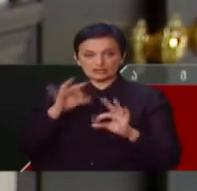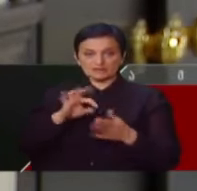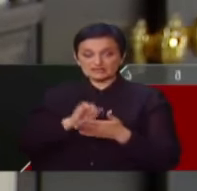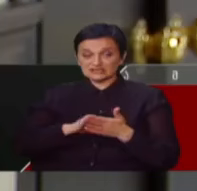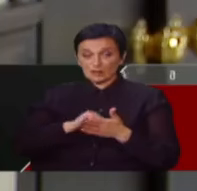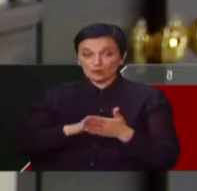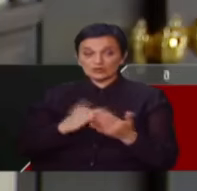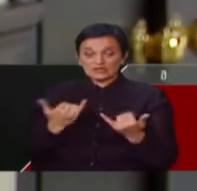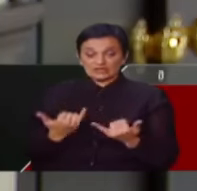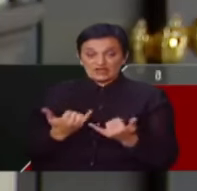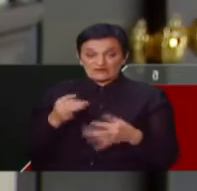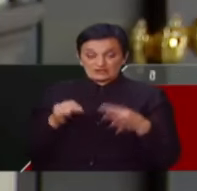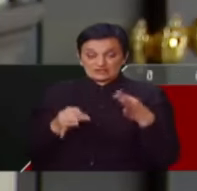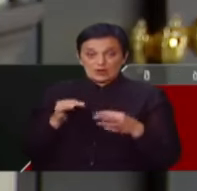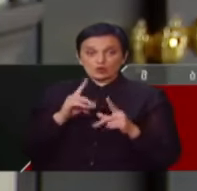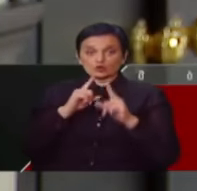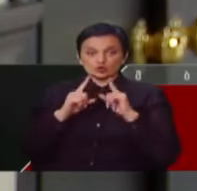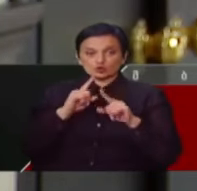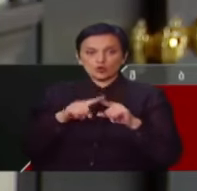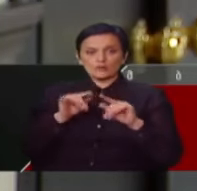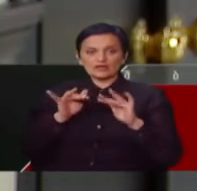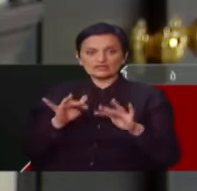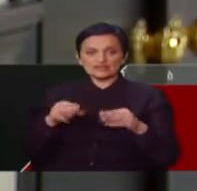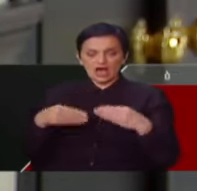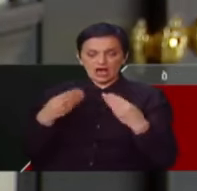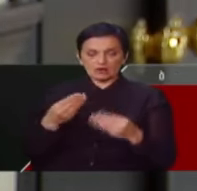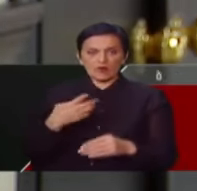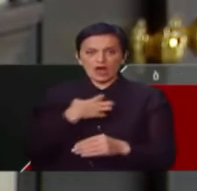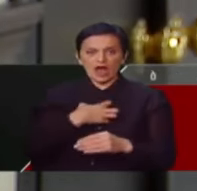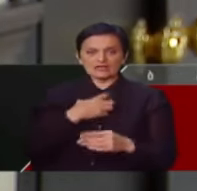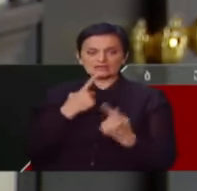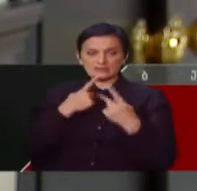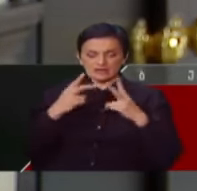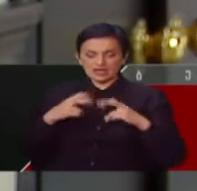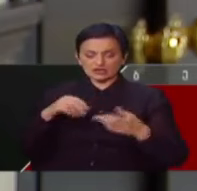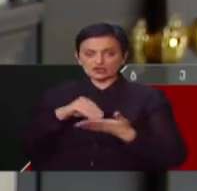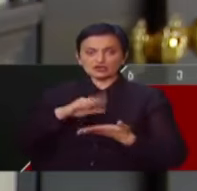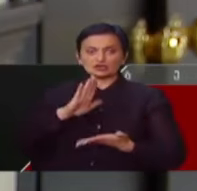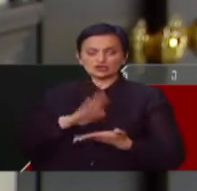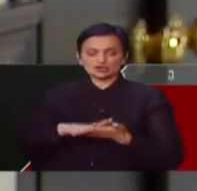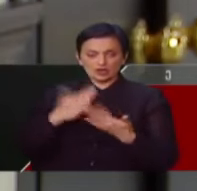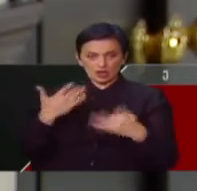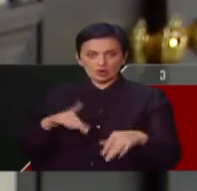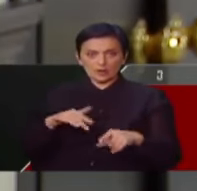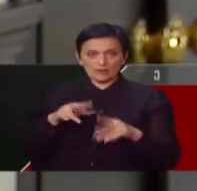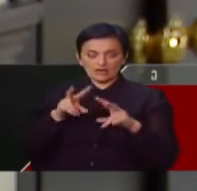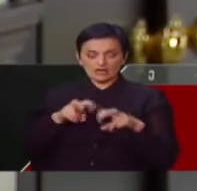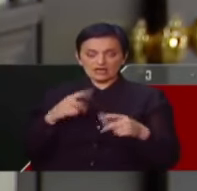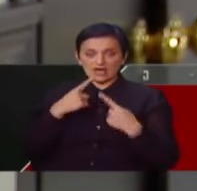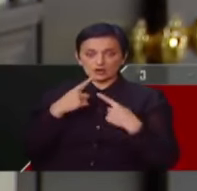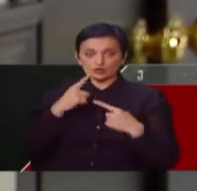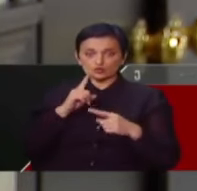საფუძველი. დღევანდელ სასამართლოს ხდომაზე ასევე საქმე გადაეცა არსებითად განსახილველად და ჩაინიშნა არსებითი განხივის